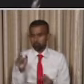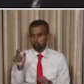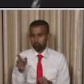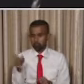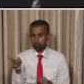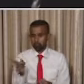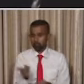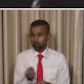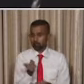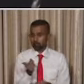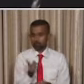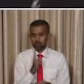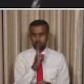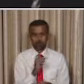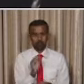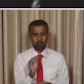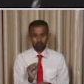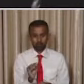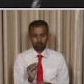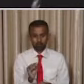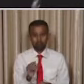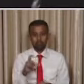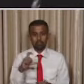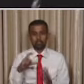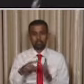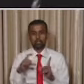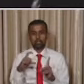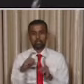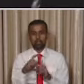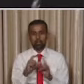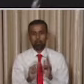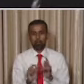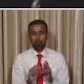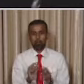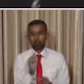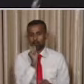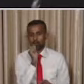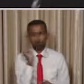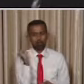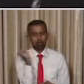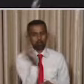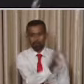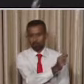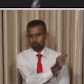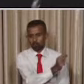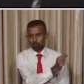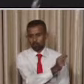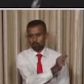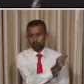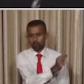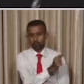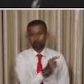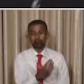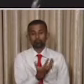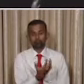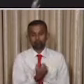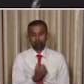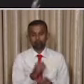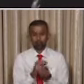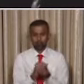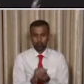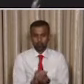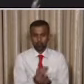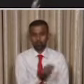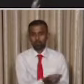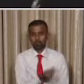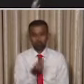තර්ජනයක් තියෙනවා නම් අපි අපරාධ පරීක්ෂණ දෙපාර්තමේන්තුවට ගිහිල්ලා පැමිණිල්ලක් කළ විට ඔවුන්ට අවශ්‍ය ආරක්ෂාව ලබා